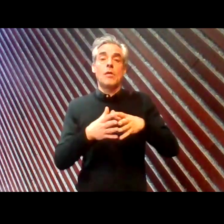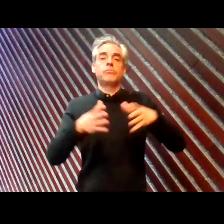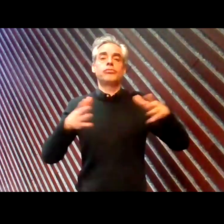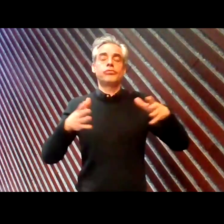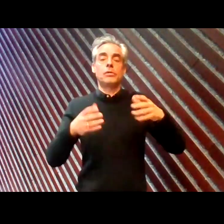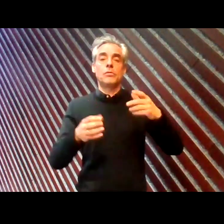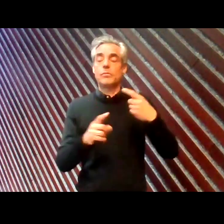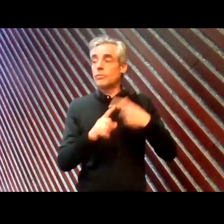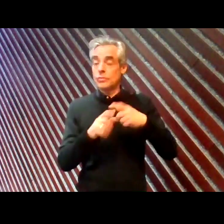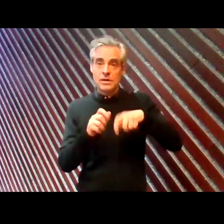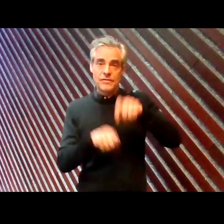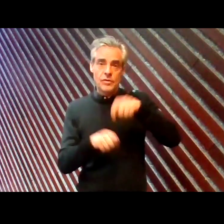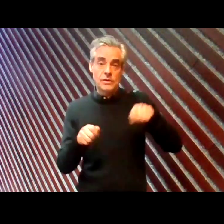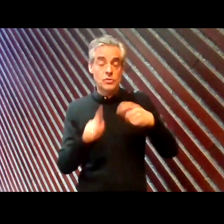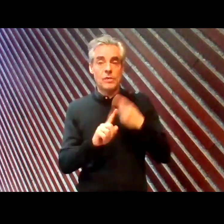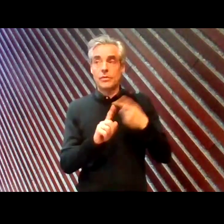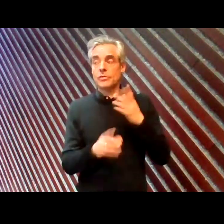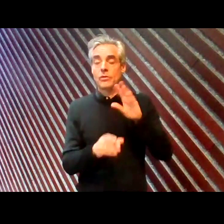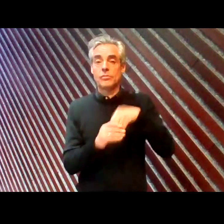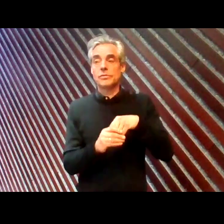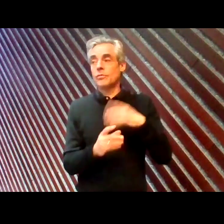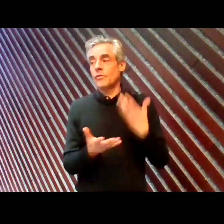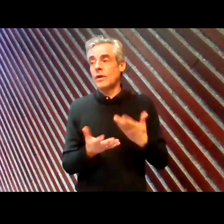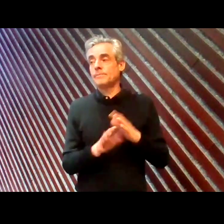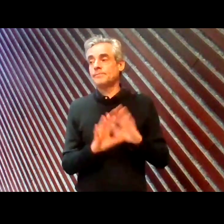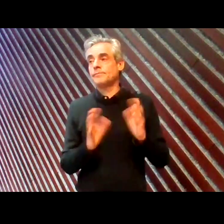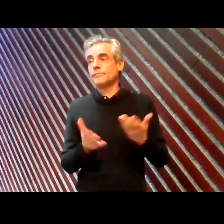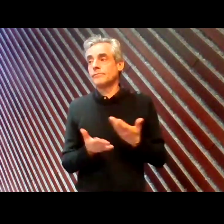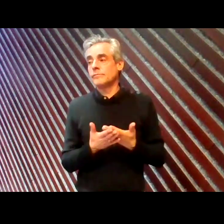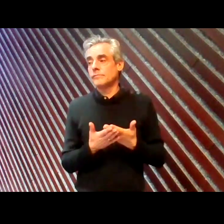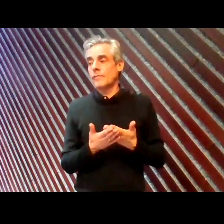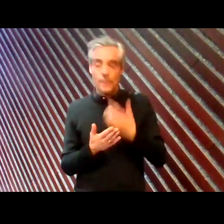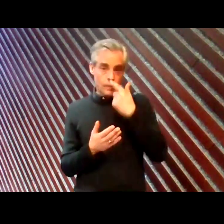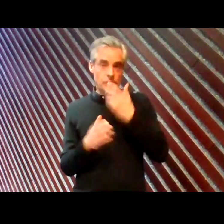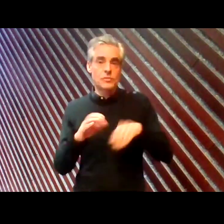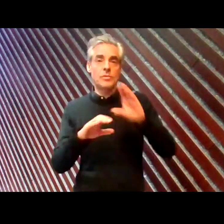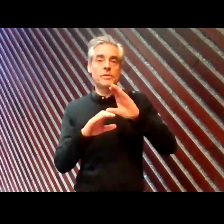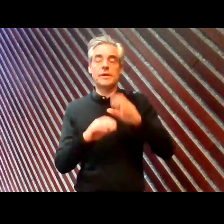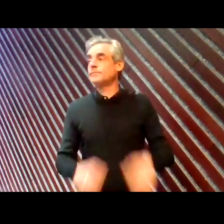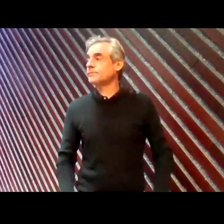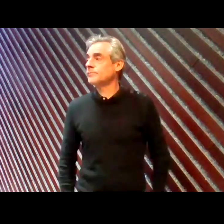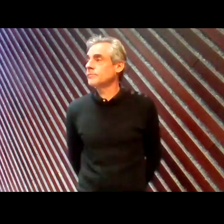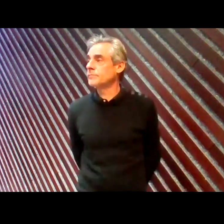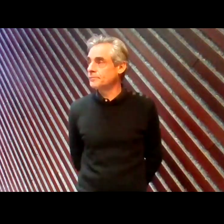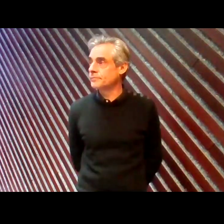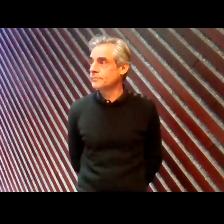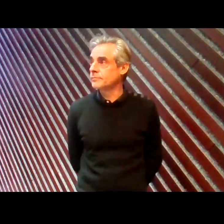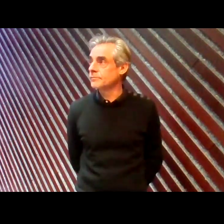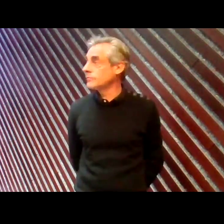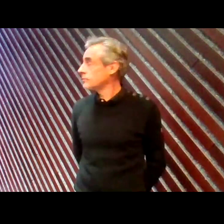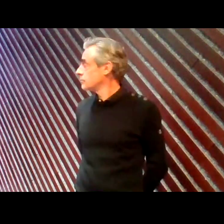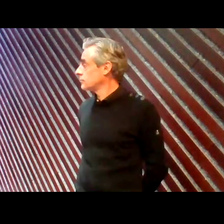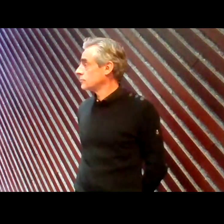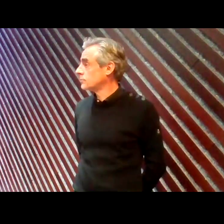qu'on n pas eu le temps d'aborder mais qui est importante aussi donc voilà je pense que'est complémentaire tu as une question